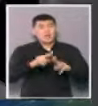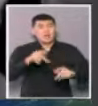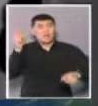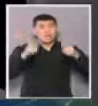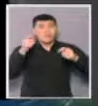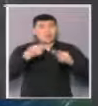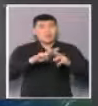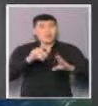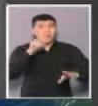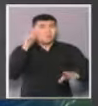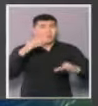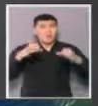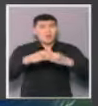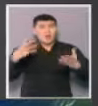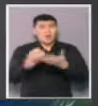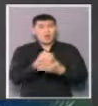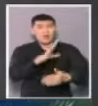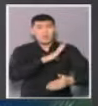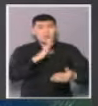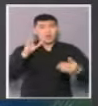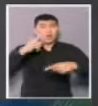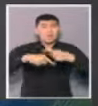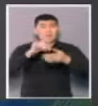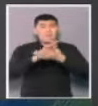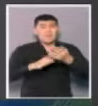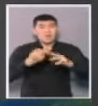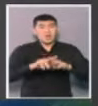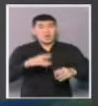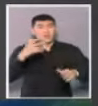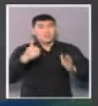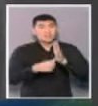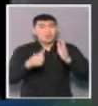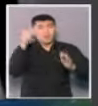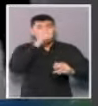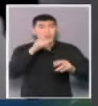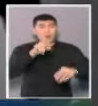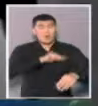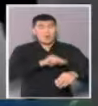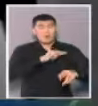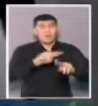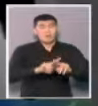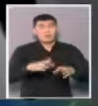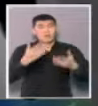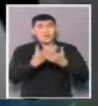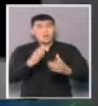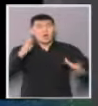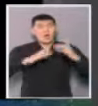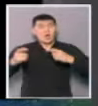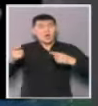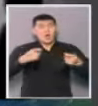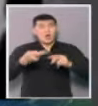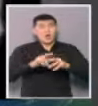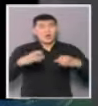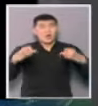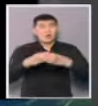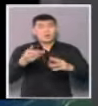фестивале студентов и молодежи, где стал призером. Далее, в 1960 году работал концертмейстером в Академическом оркестре